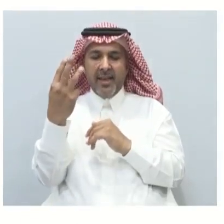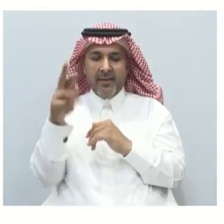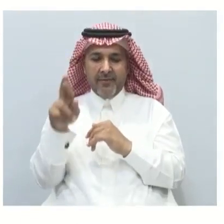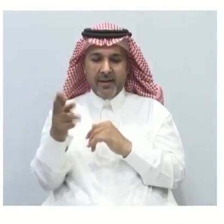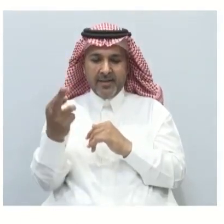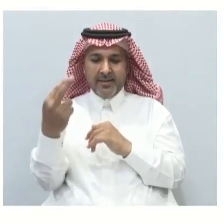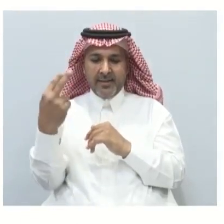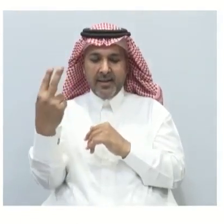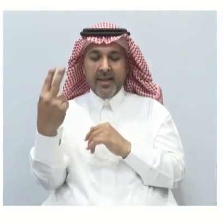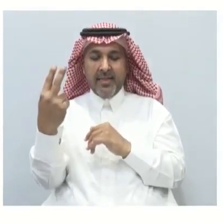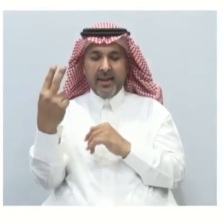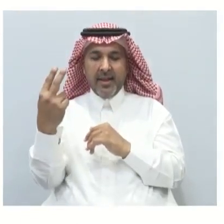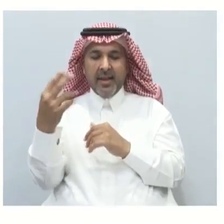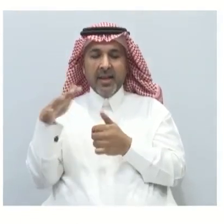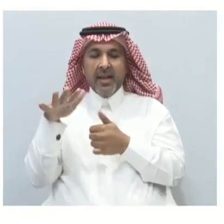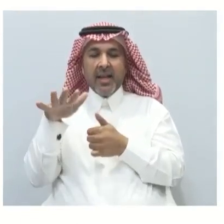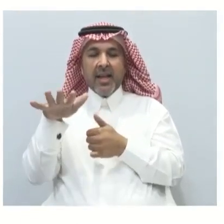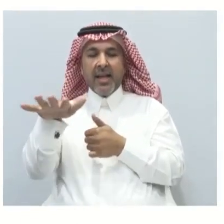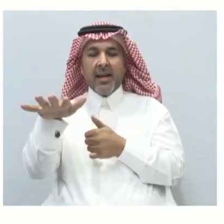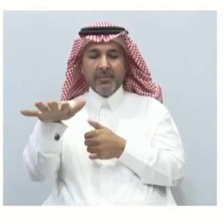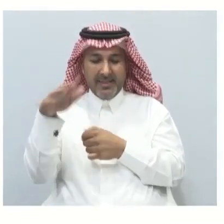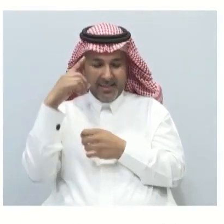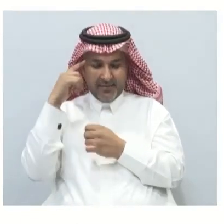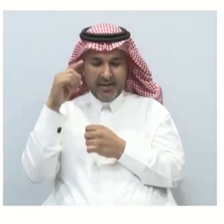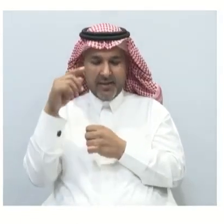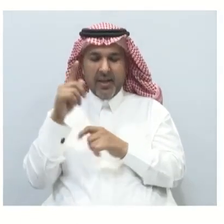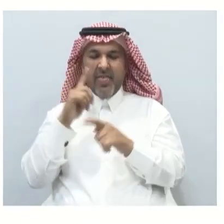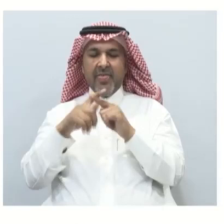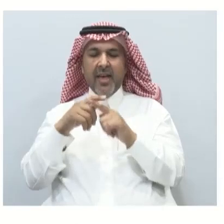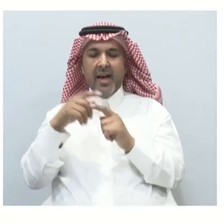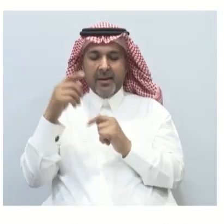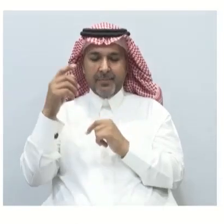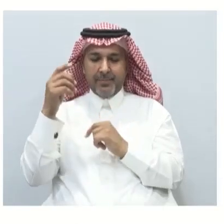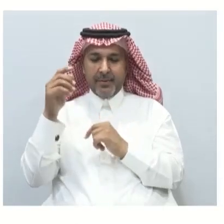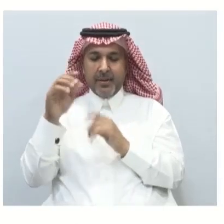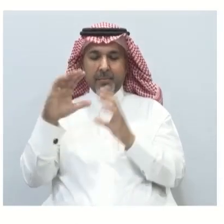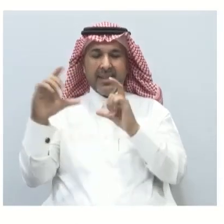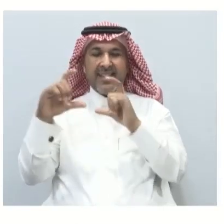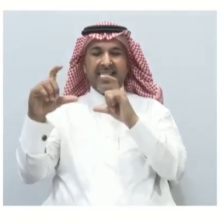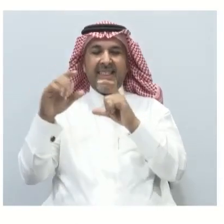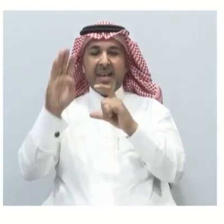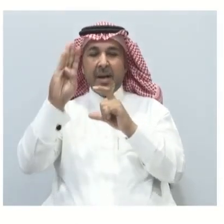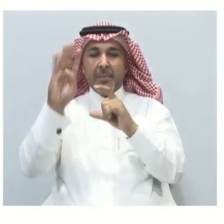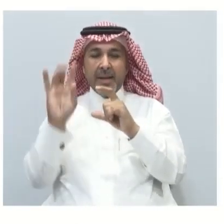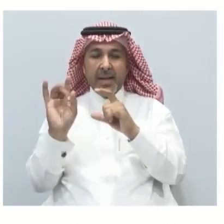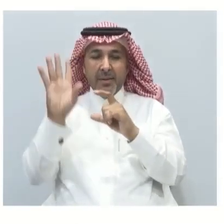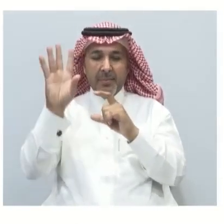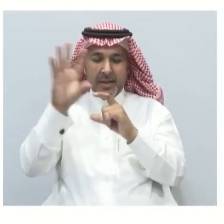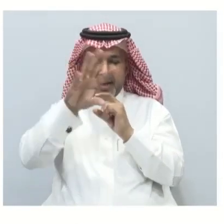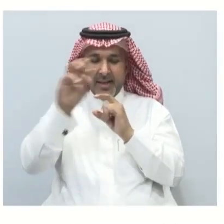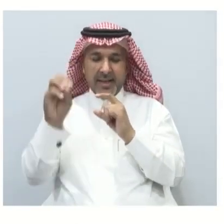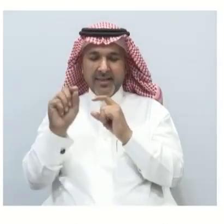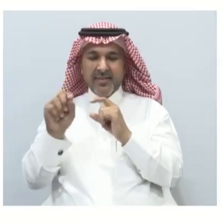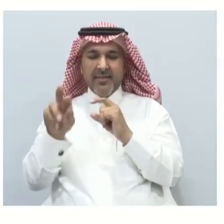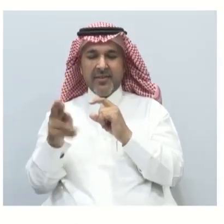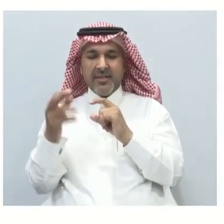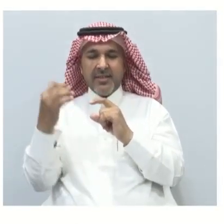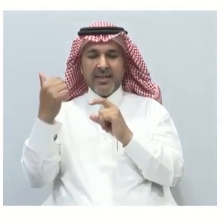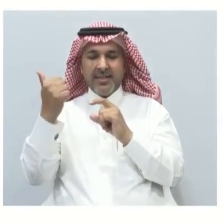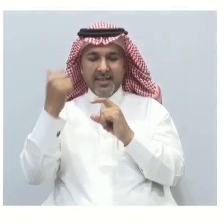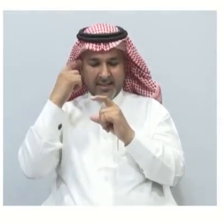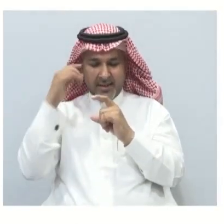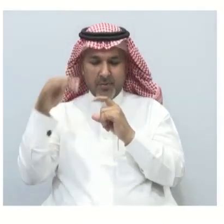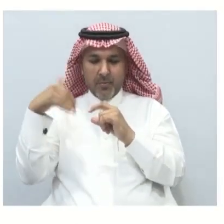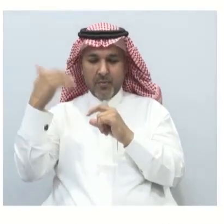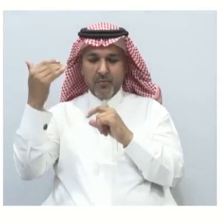3200 ضرب اللي هو 0.6 الكل اس اكس على حسب عدد السنوات فلو حبيت